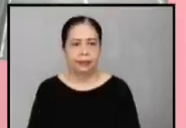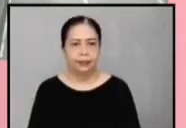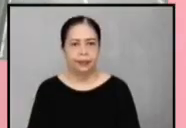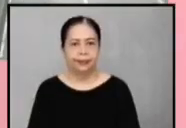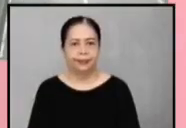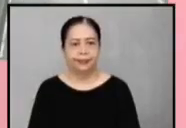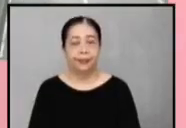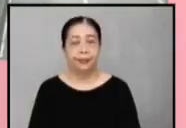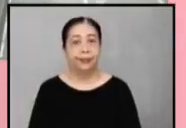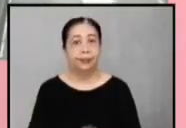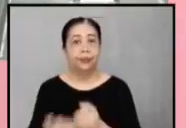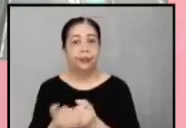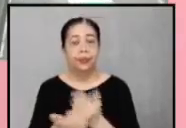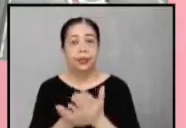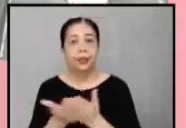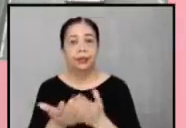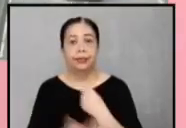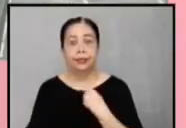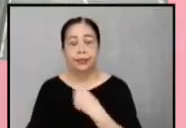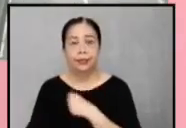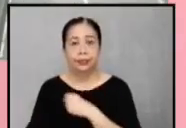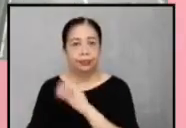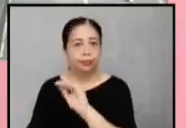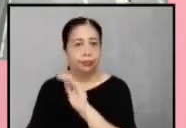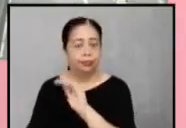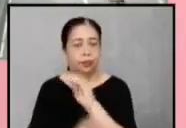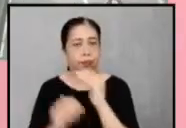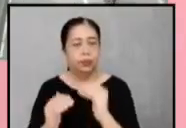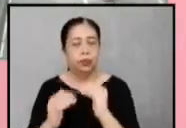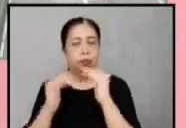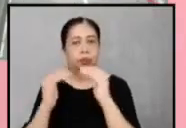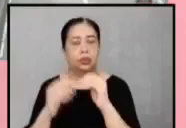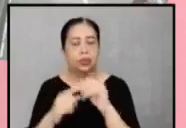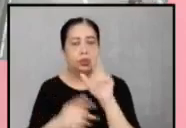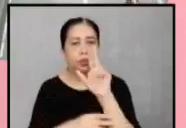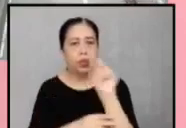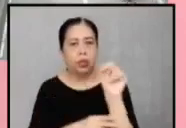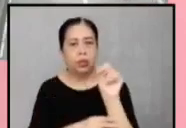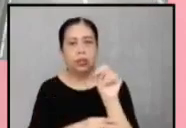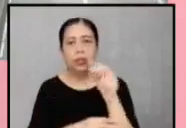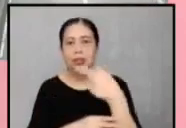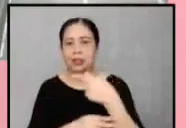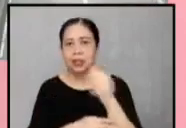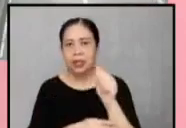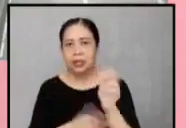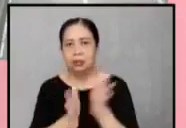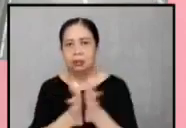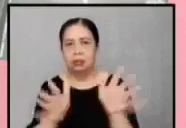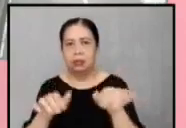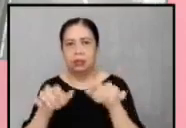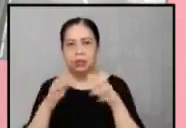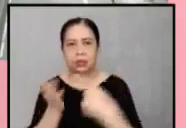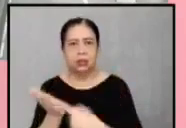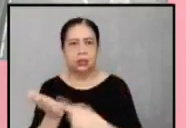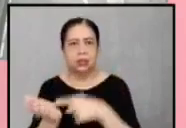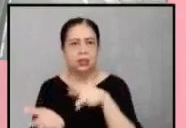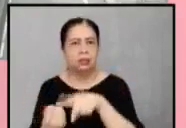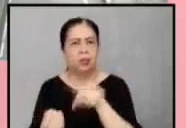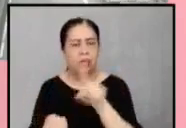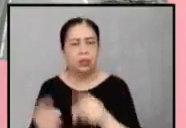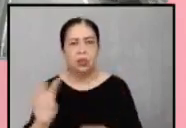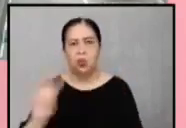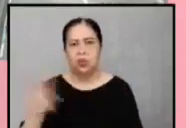Suportado ng ilang senador ang panawagan na iakyat sa United Nations General Assembly ang usapin ng West Philippine Sea. Pero ang